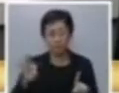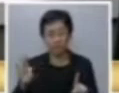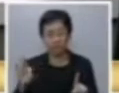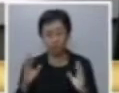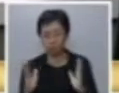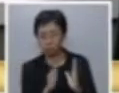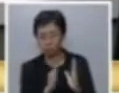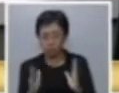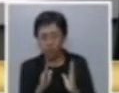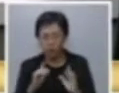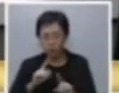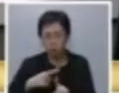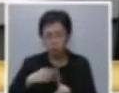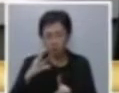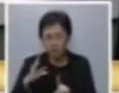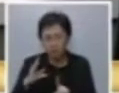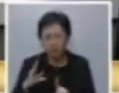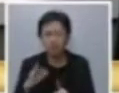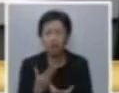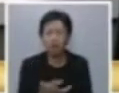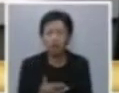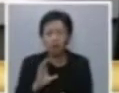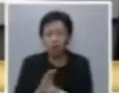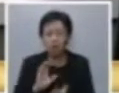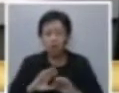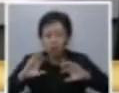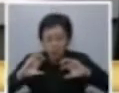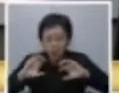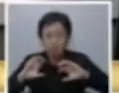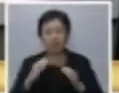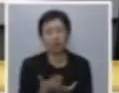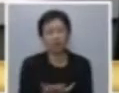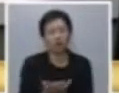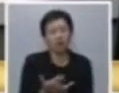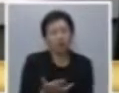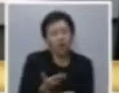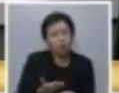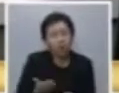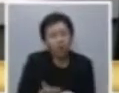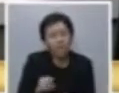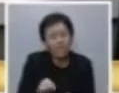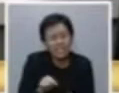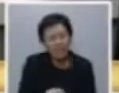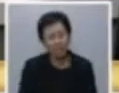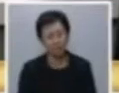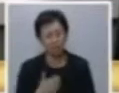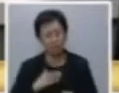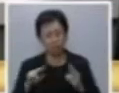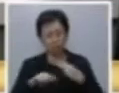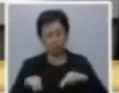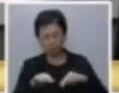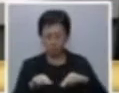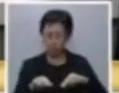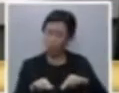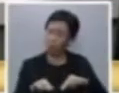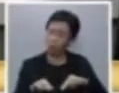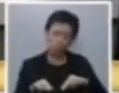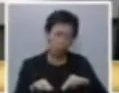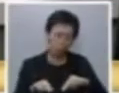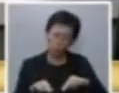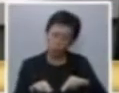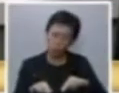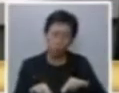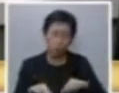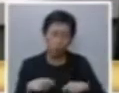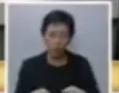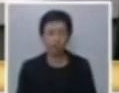ามารถในการก่อหนี้ผูกพันของหน่วยงานของรัฐหน่วยงานงบประมาณของเราเนี่ยหน่วยรับประมาณที่เราตรวจสอบเนี่ยต่ำมากครับห